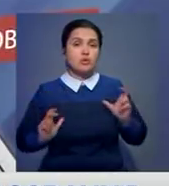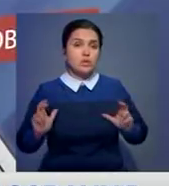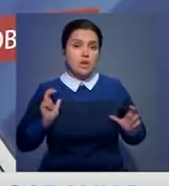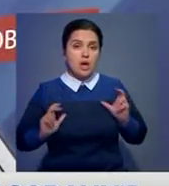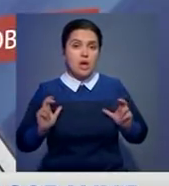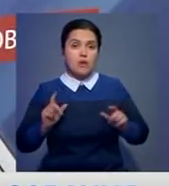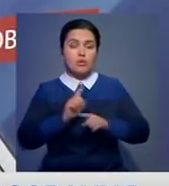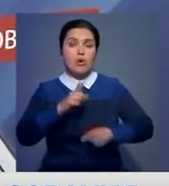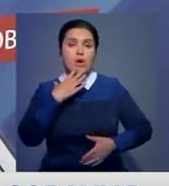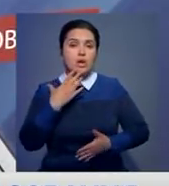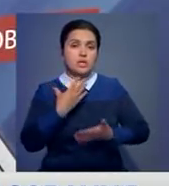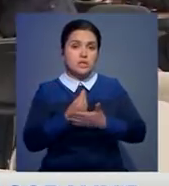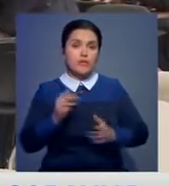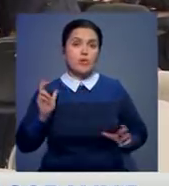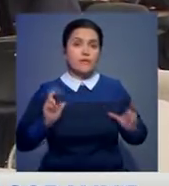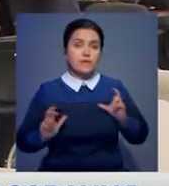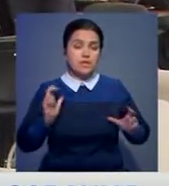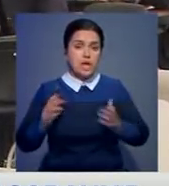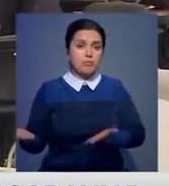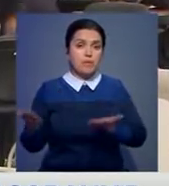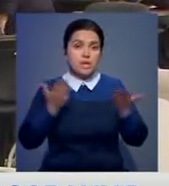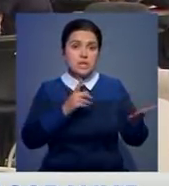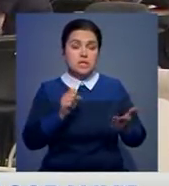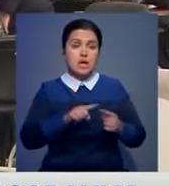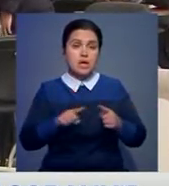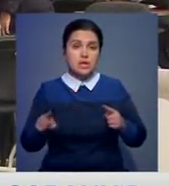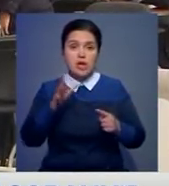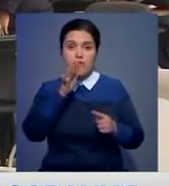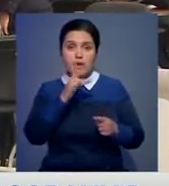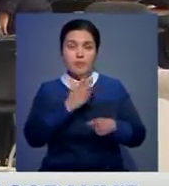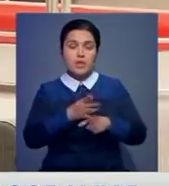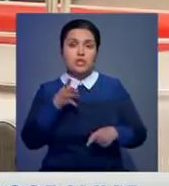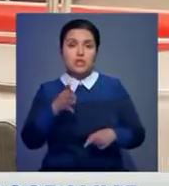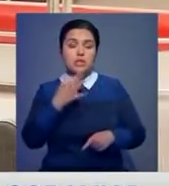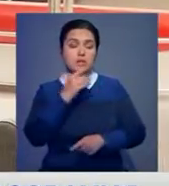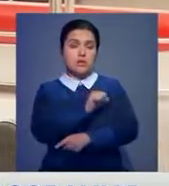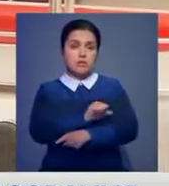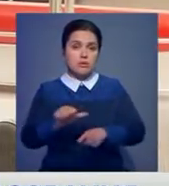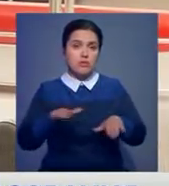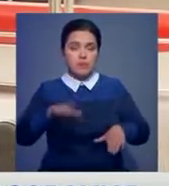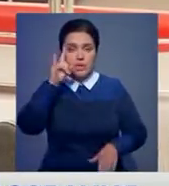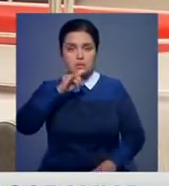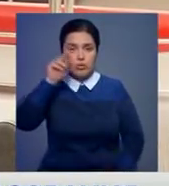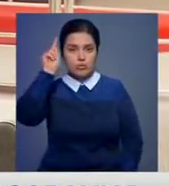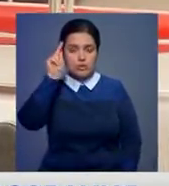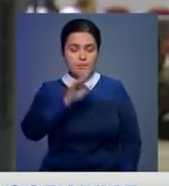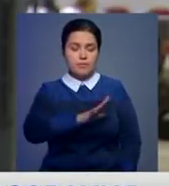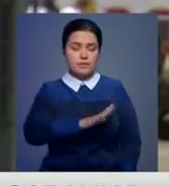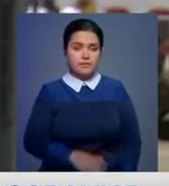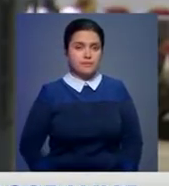казахстанских студентов. В свою очередь, отечественные университеты приняли за это время порядка 4 тысяч иностранцев.